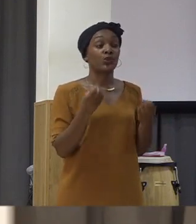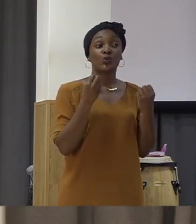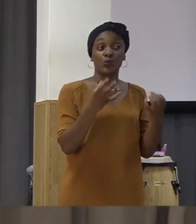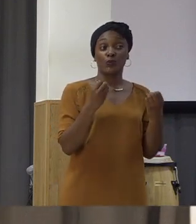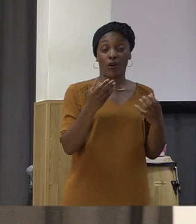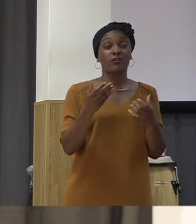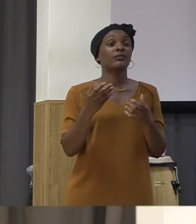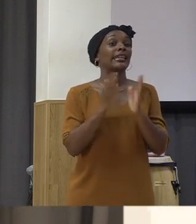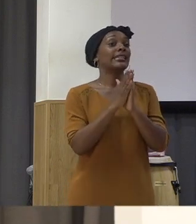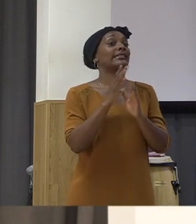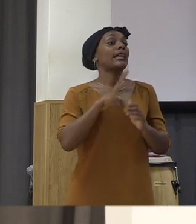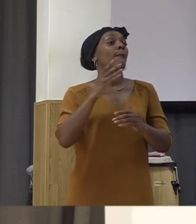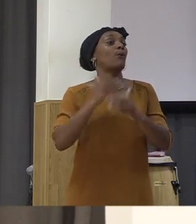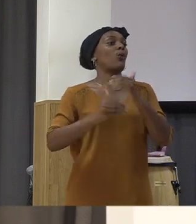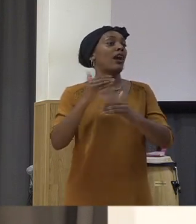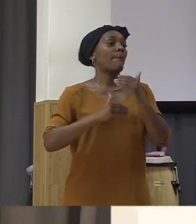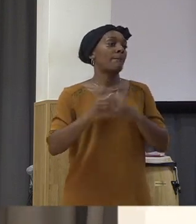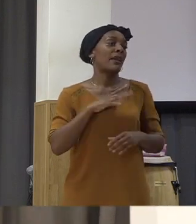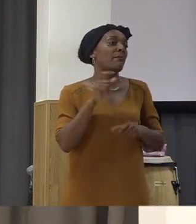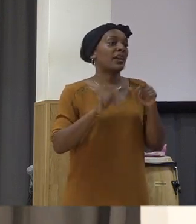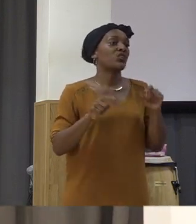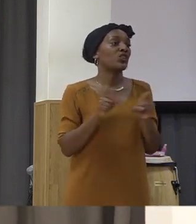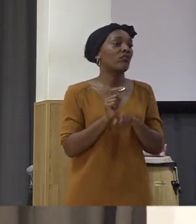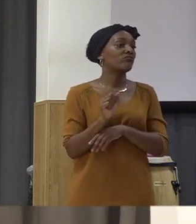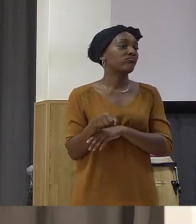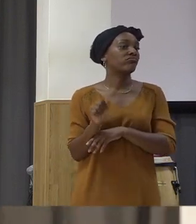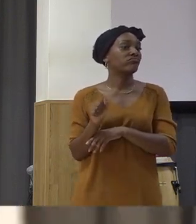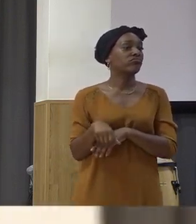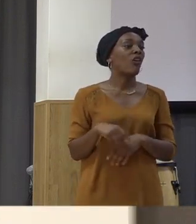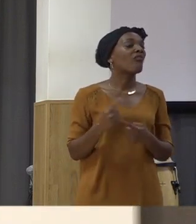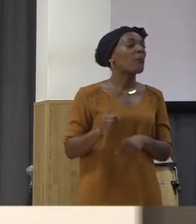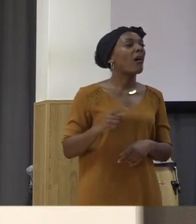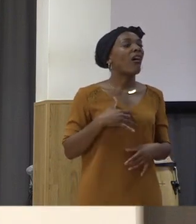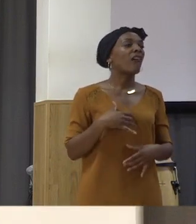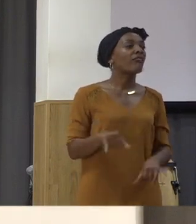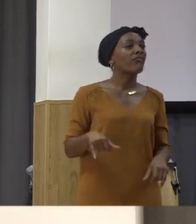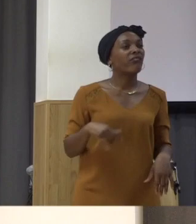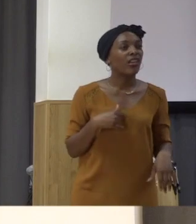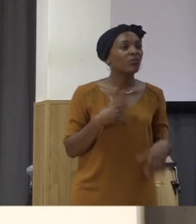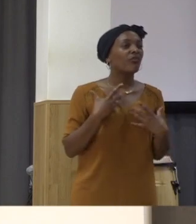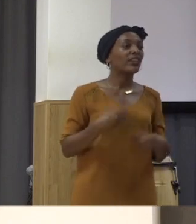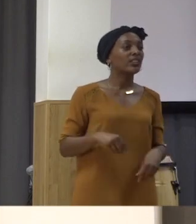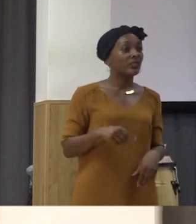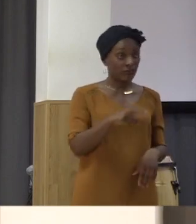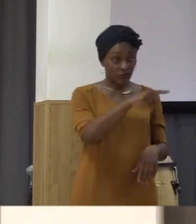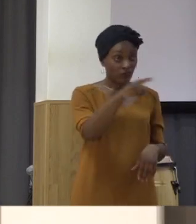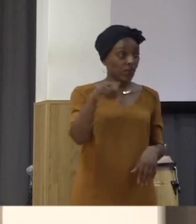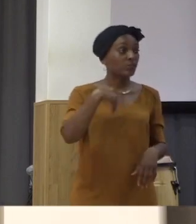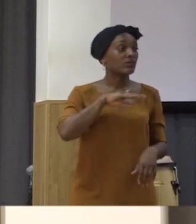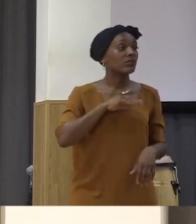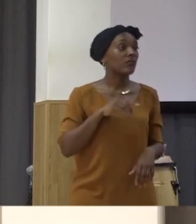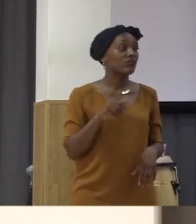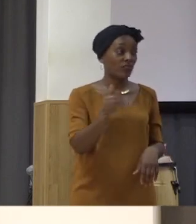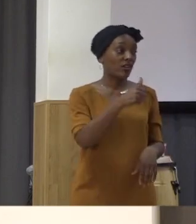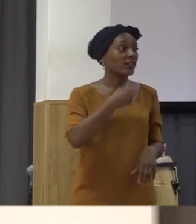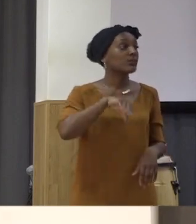l'église de réunion, mais il est négligé. Il est négligé. Et c'est nous qui le négligeons. Alors peut-être